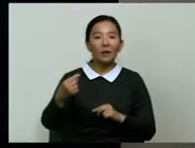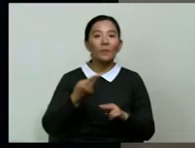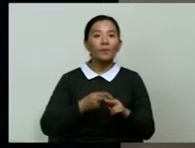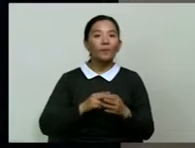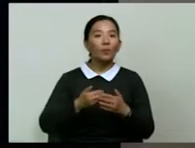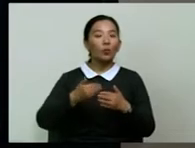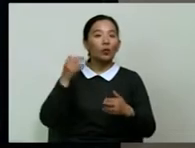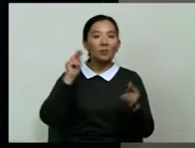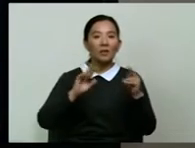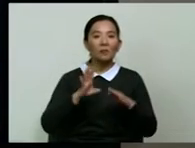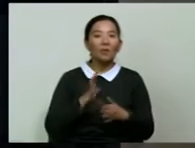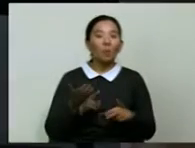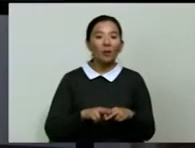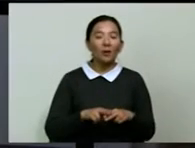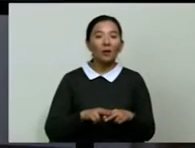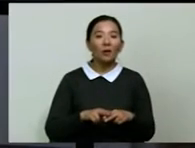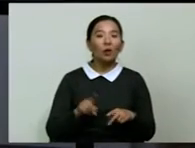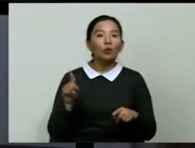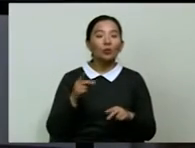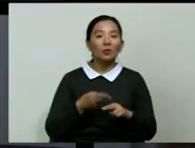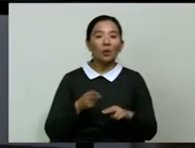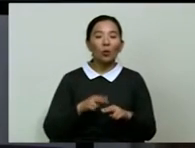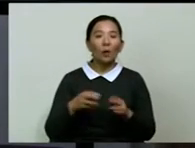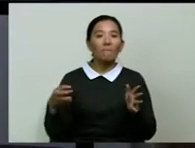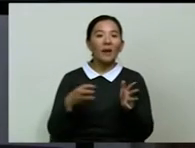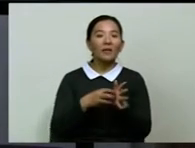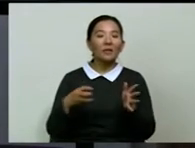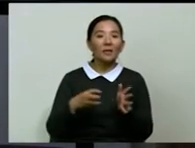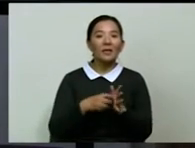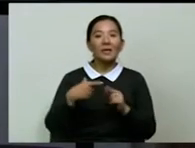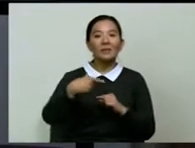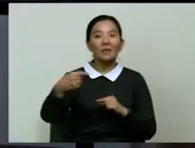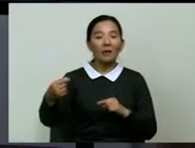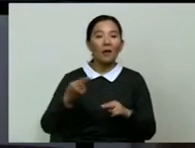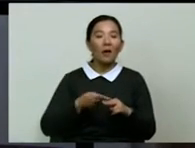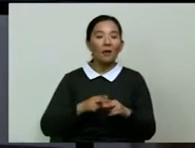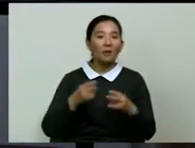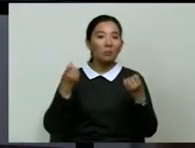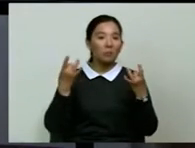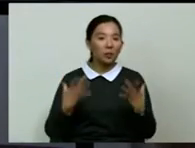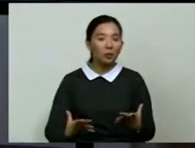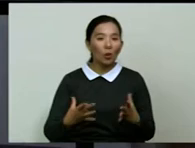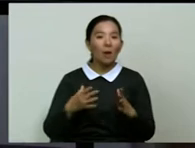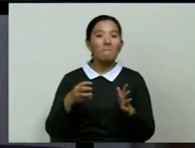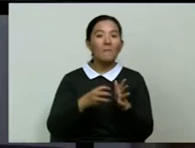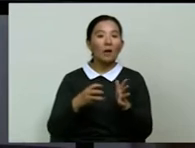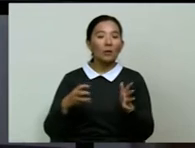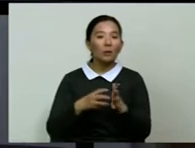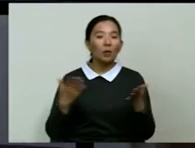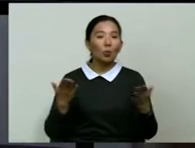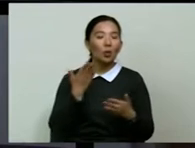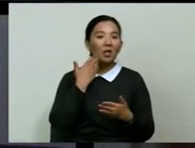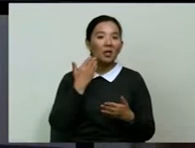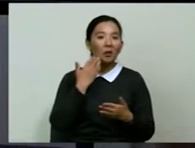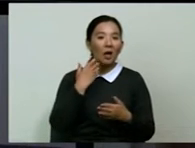познакомились с вами с магнитной стрелкой. Что же такое магнитная стрелка? Это элементарный магнит, который легко ориентируется